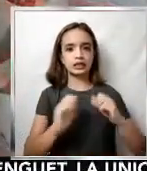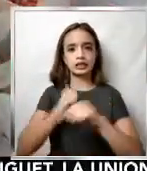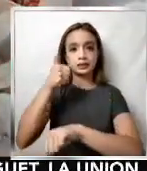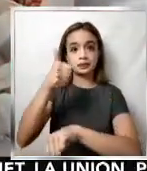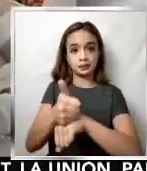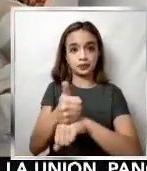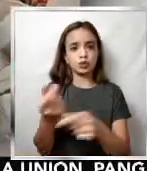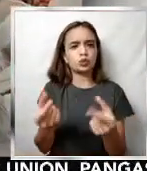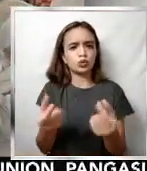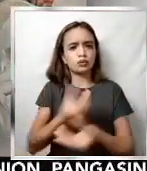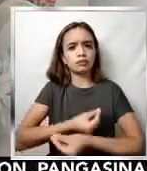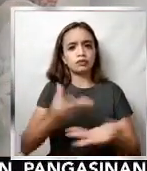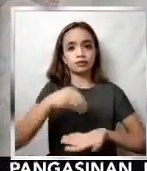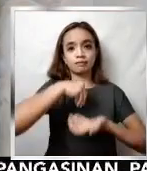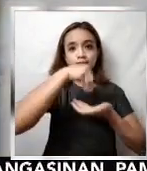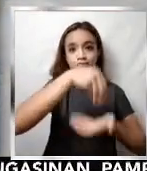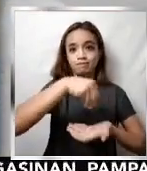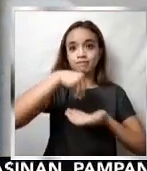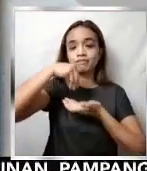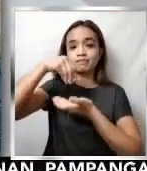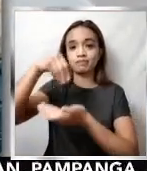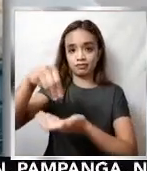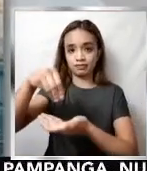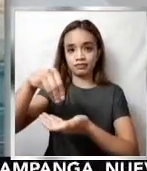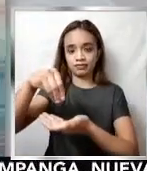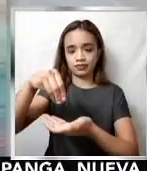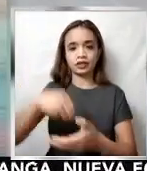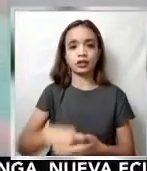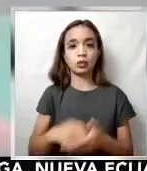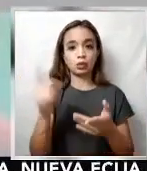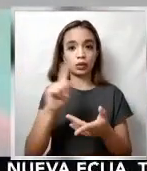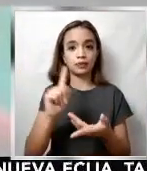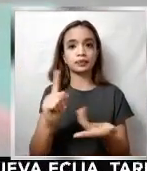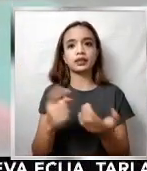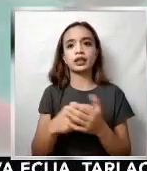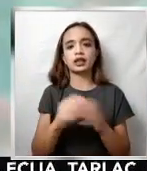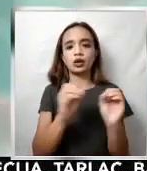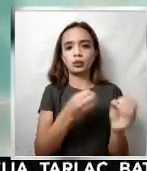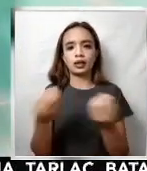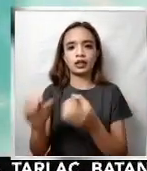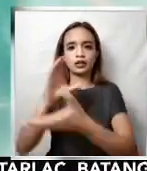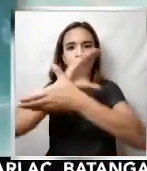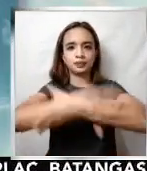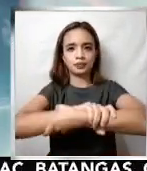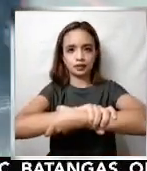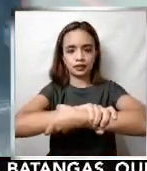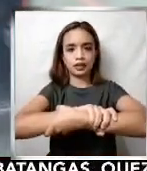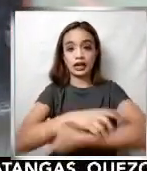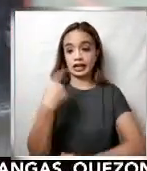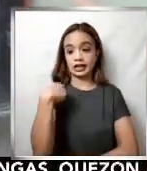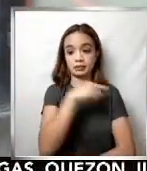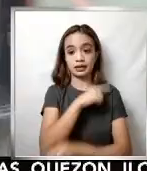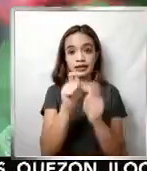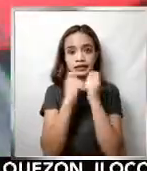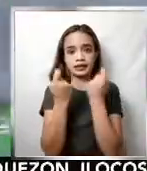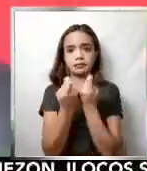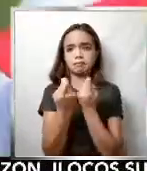relief goods sa ilalim ng Operation Bayanihan. Naka-standby ang aming team sa Samar at